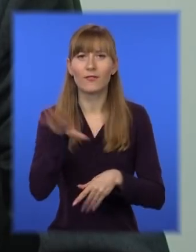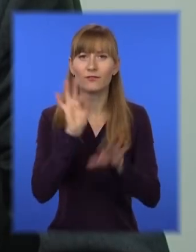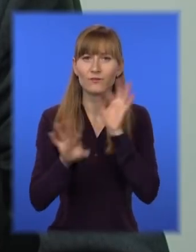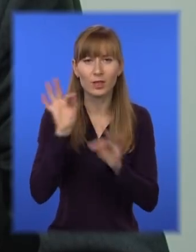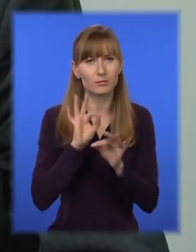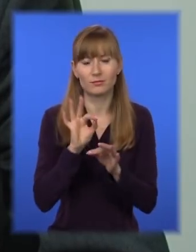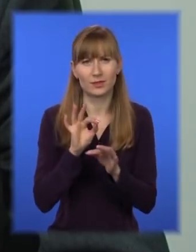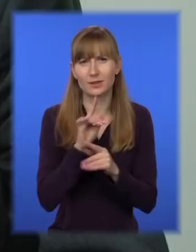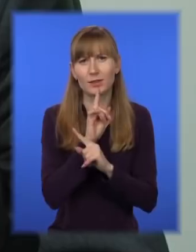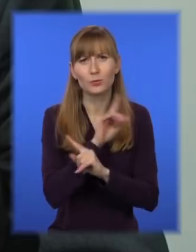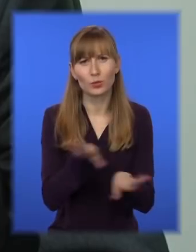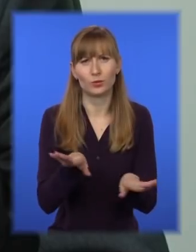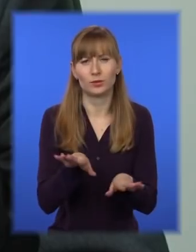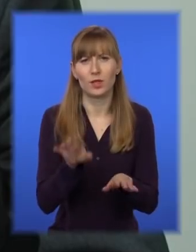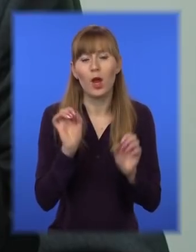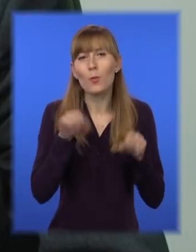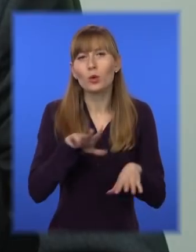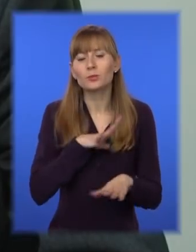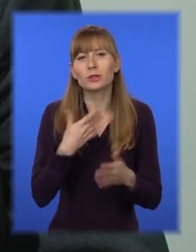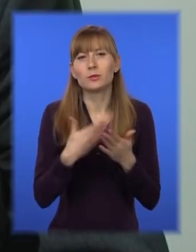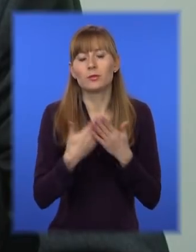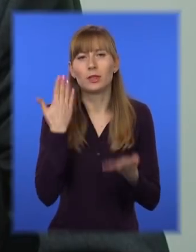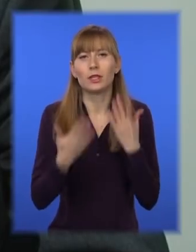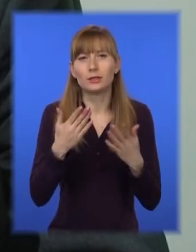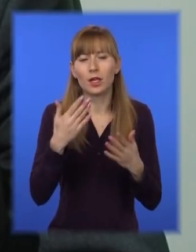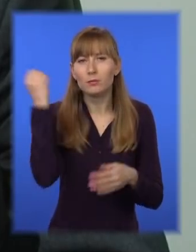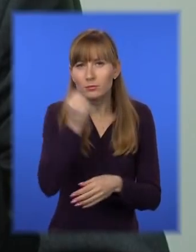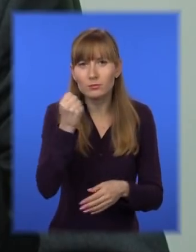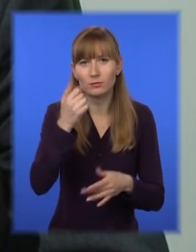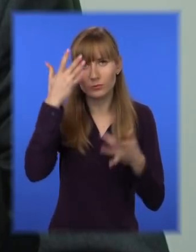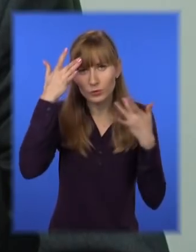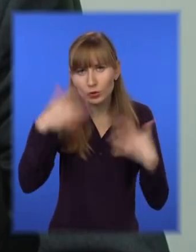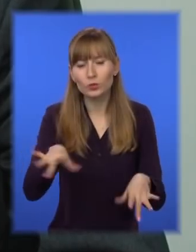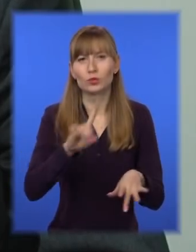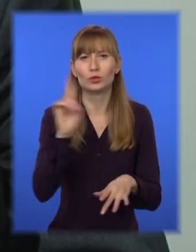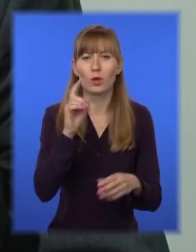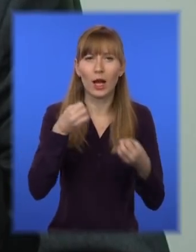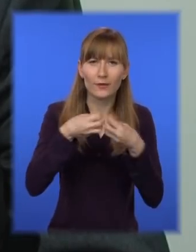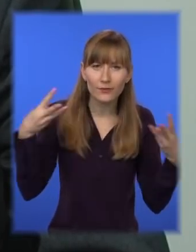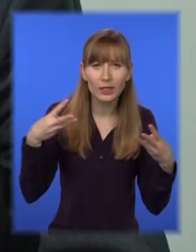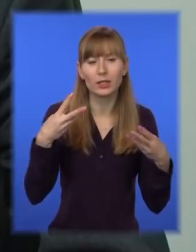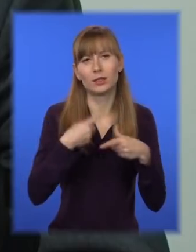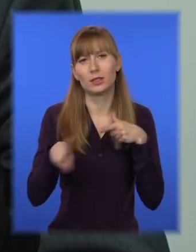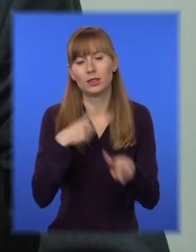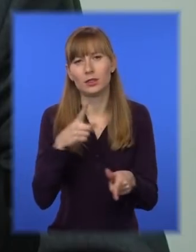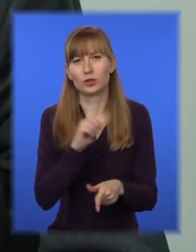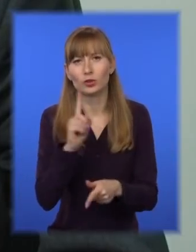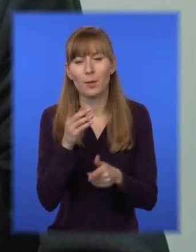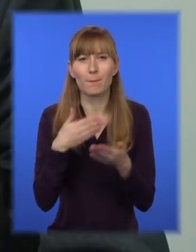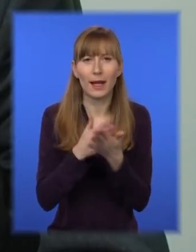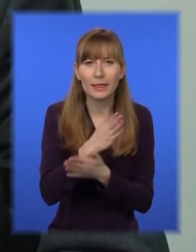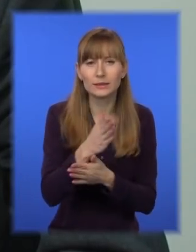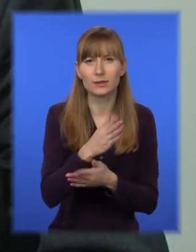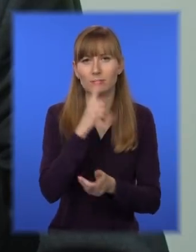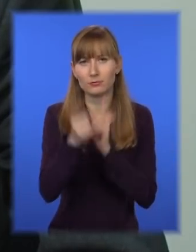думаю, не варто, вірогідність цьому вкрай низька. Вона можлива лише в разі якогось політичного ексцесу, конфлікту, якихось політичних